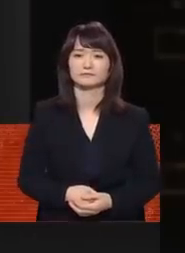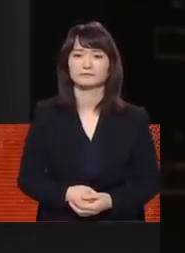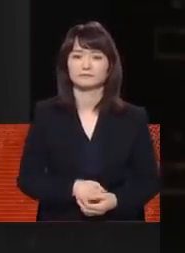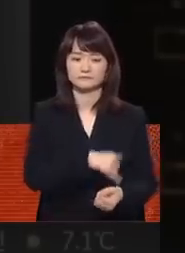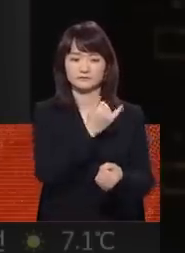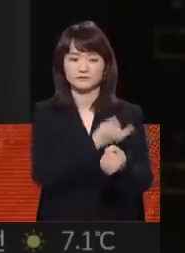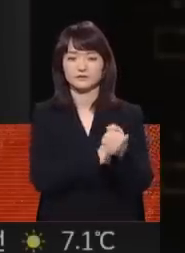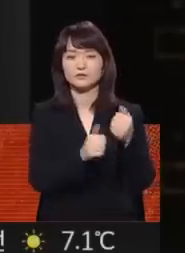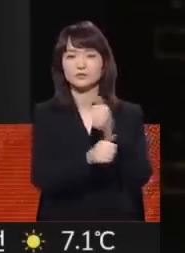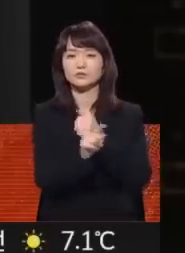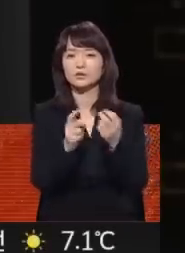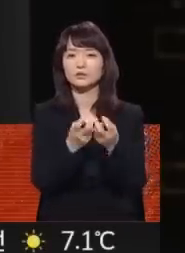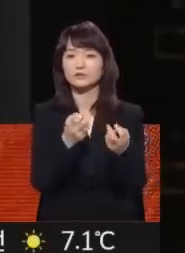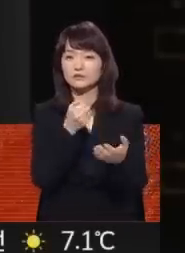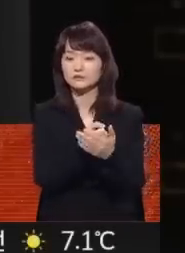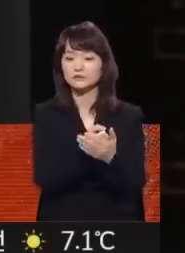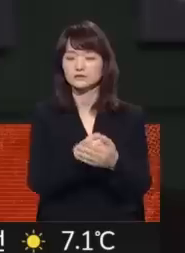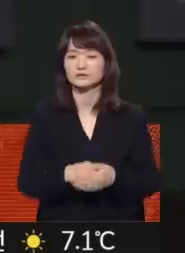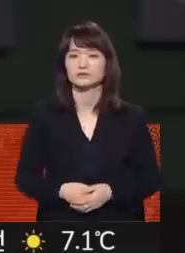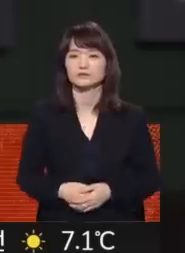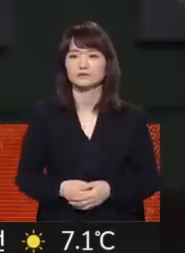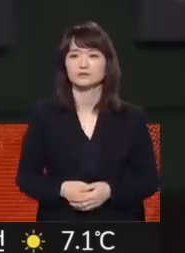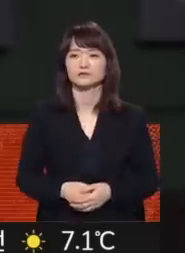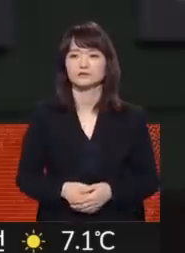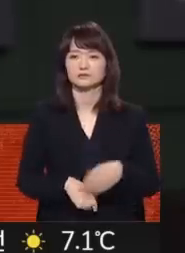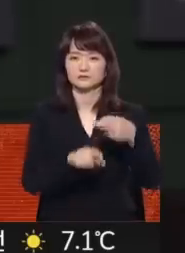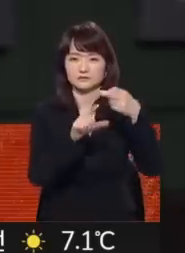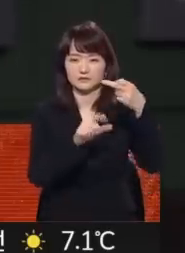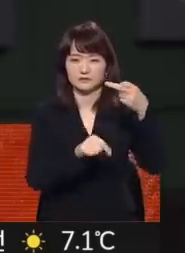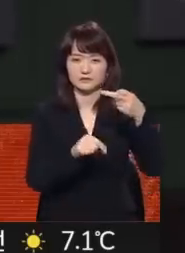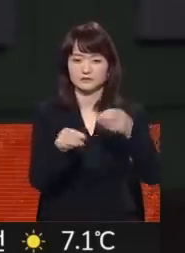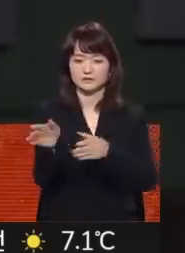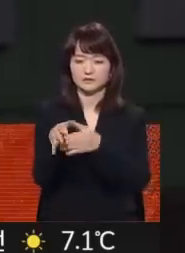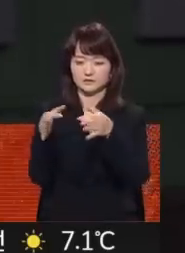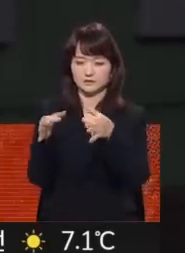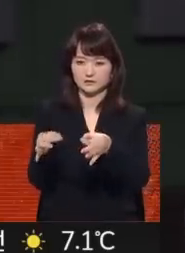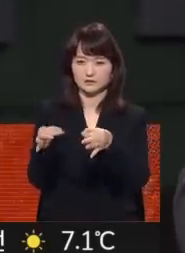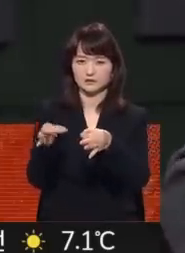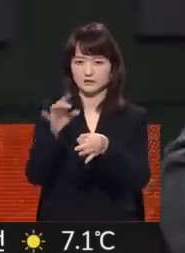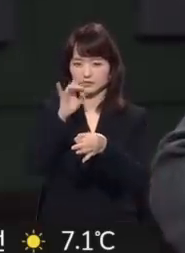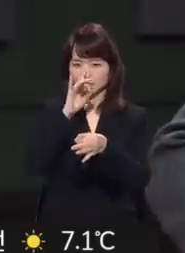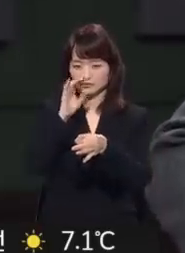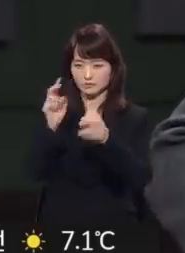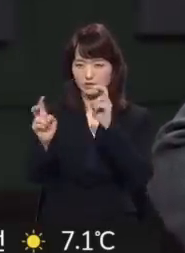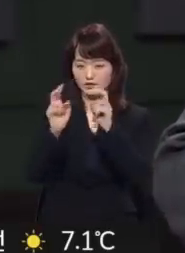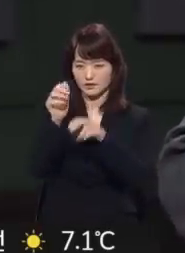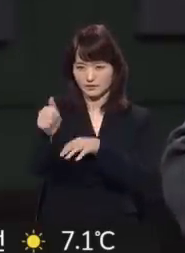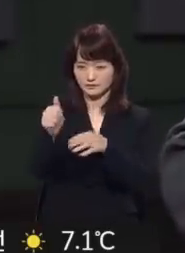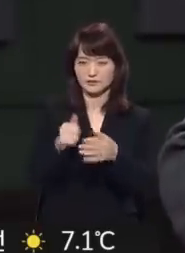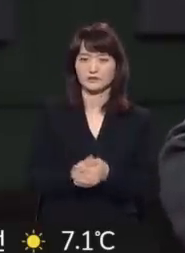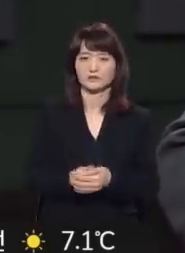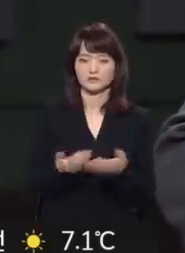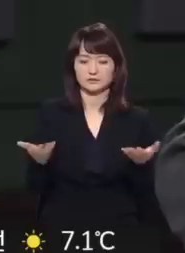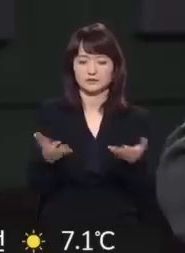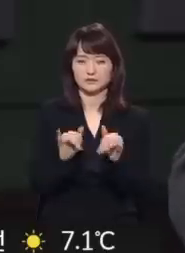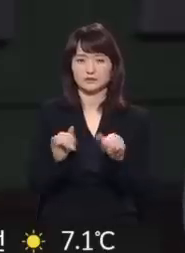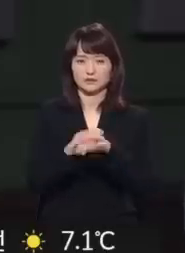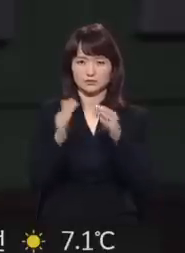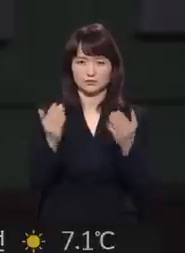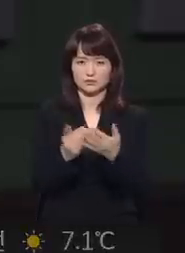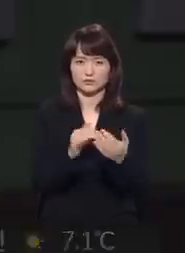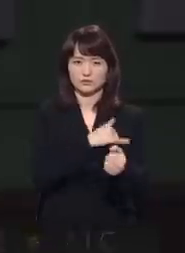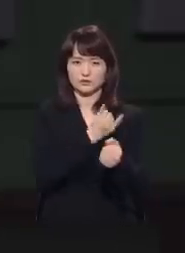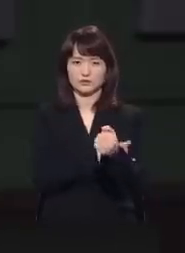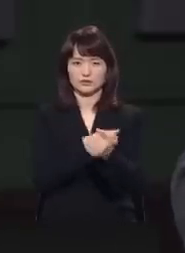인권위는 어떻게 판단했습니까네 지난달에 신협중앙회장에게요 전 직원 대상으로 한 인권교육을 실시하고 채용 지침을 보완하는